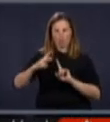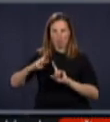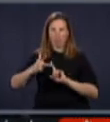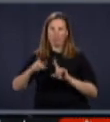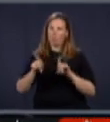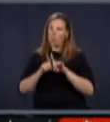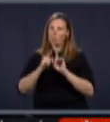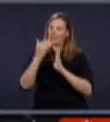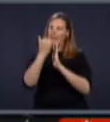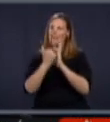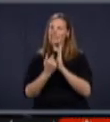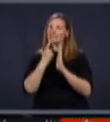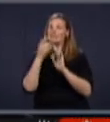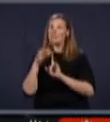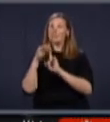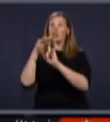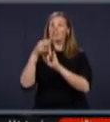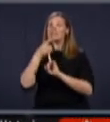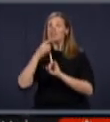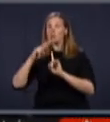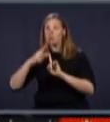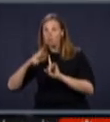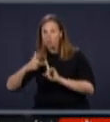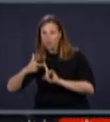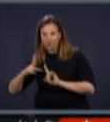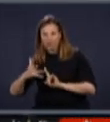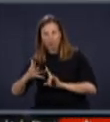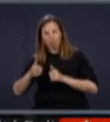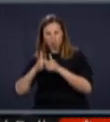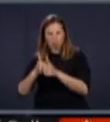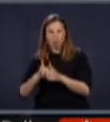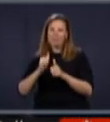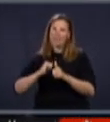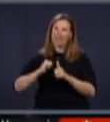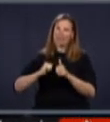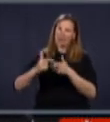opérations et le faire dans les meilleurs délais. Alors, merci.